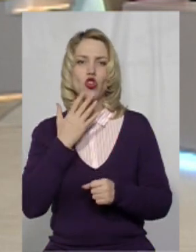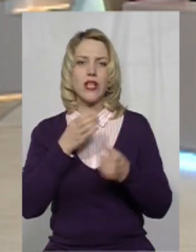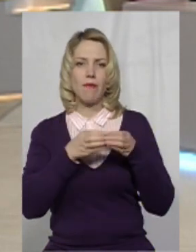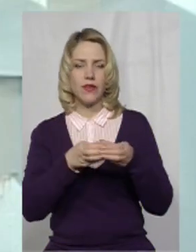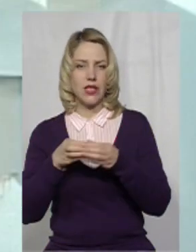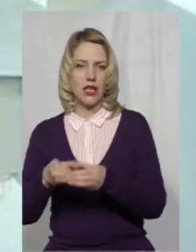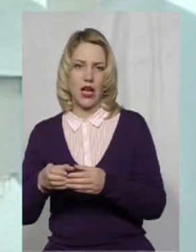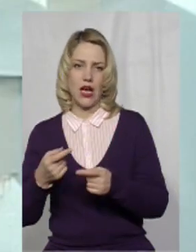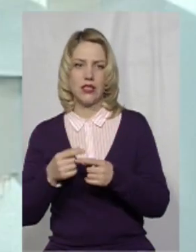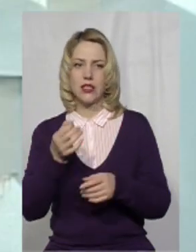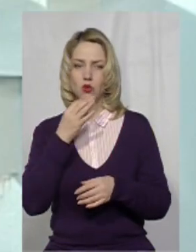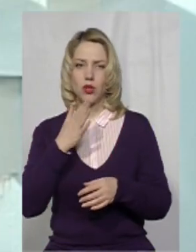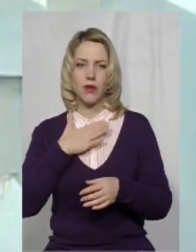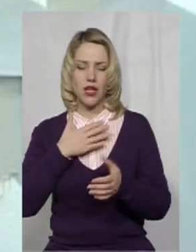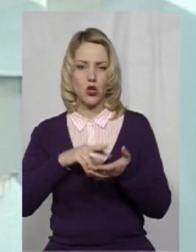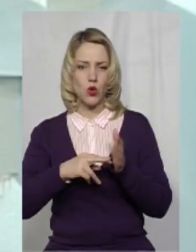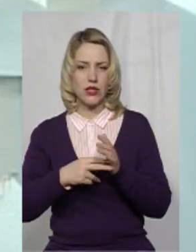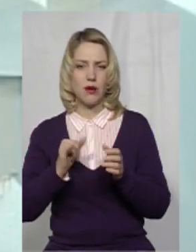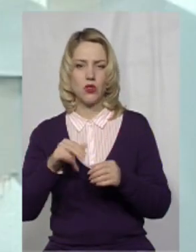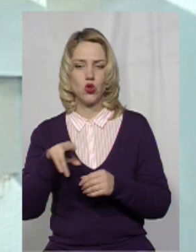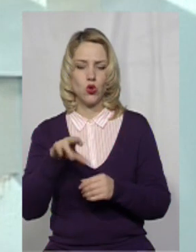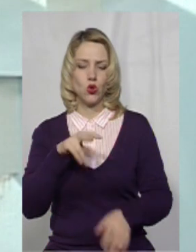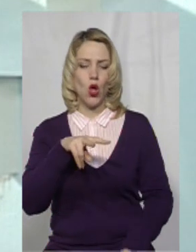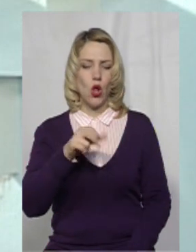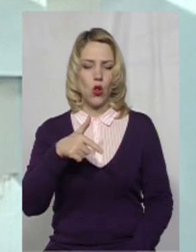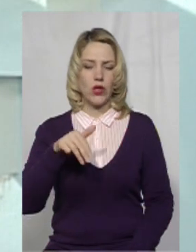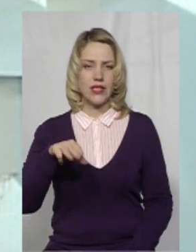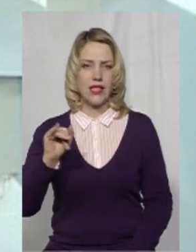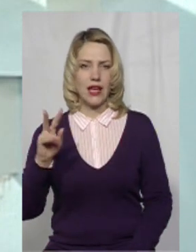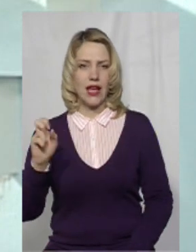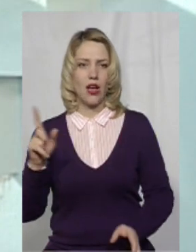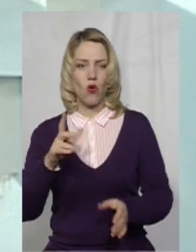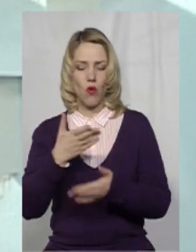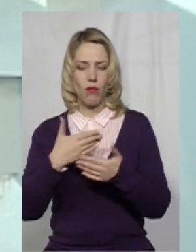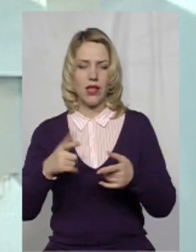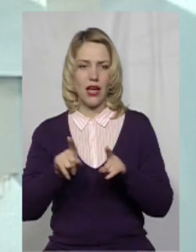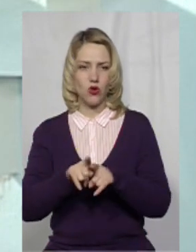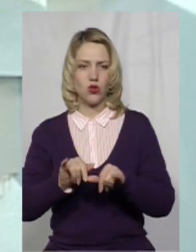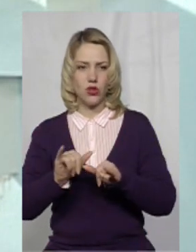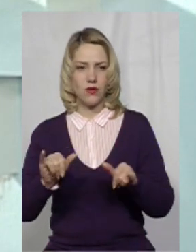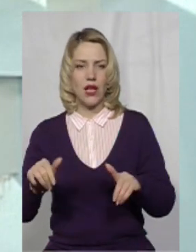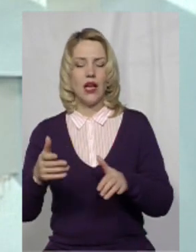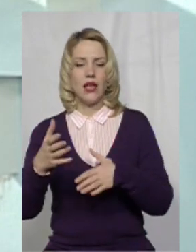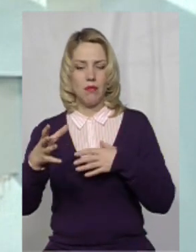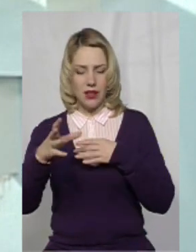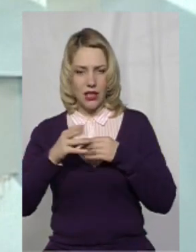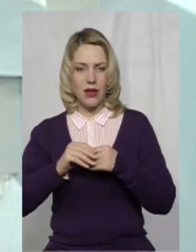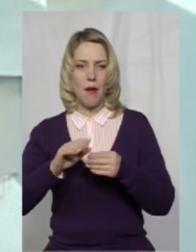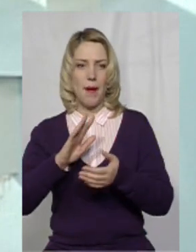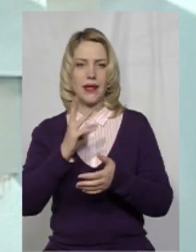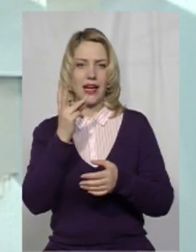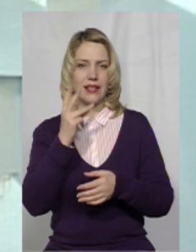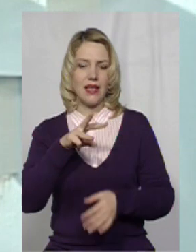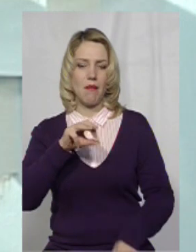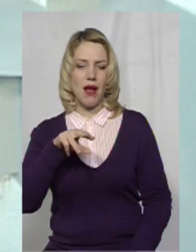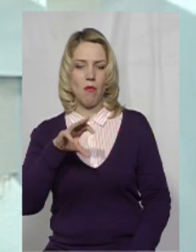їм дуже сподобалася наша концепція і стосовно логістики, яку ми в першу чергу там розвивали, і ми також з ними підписали меморандум, це був третій